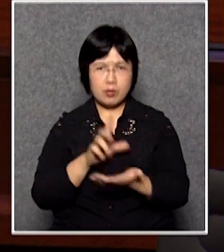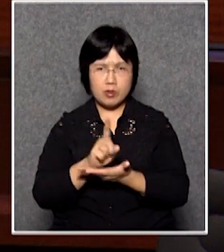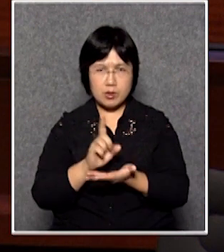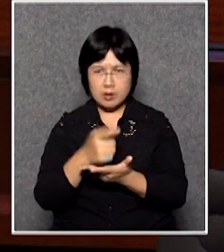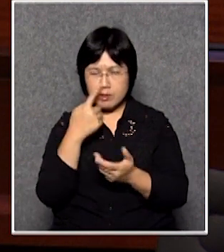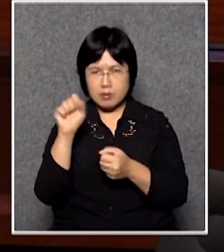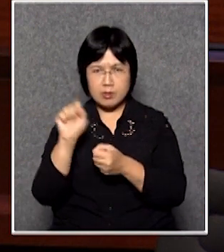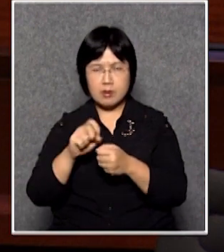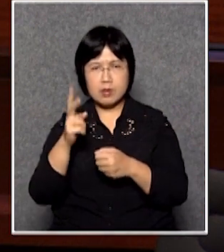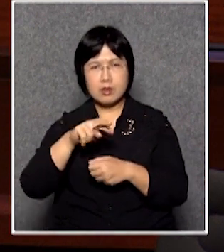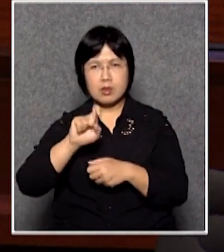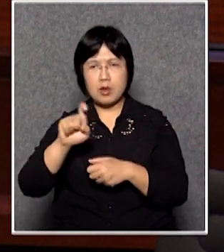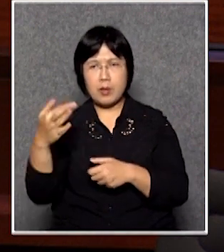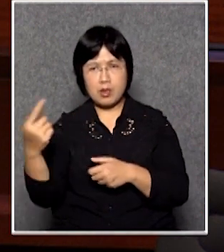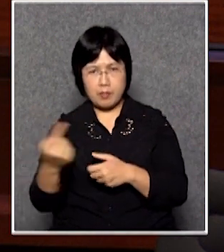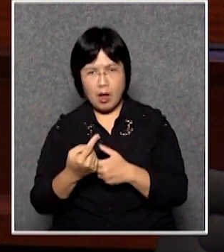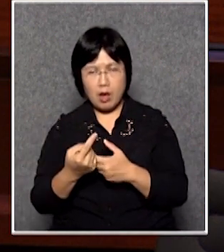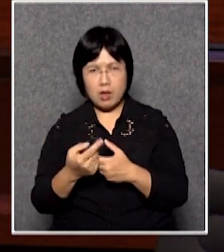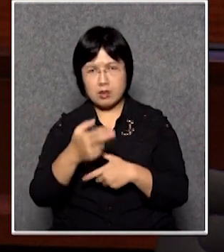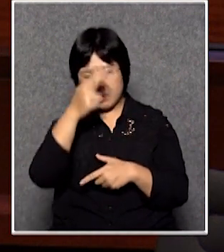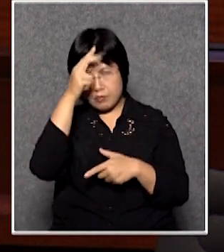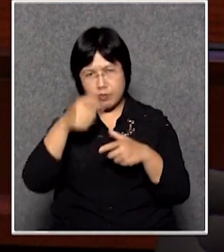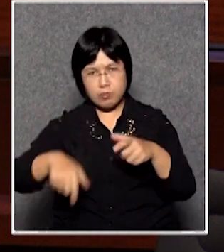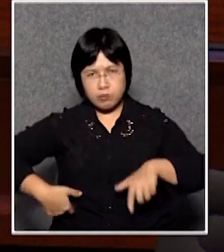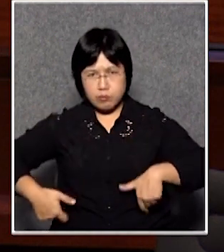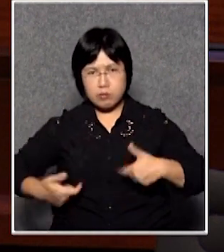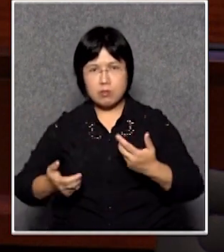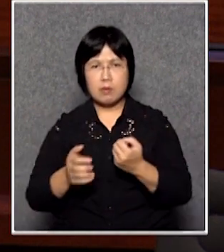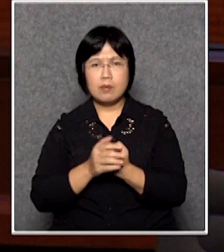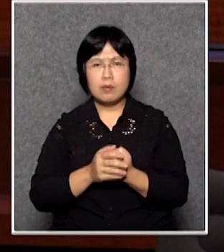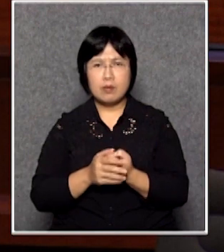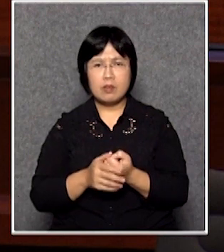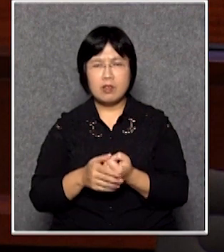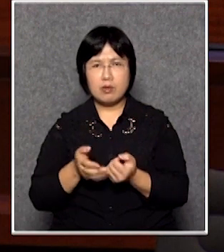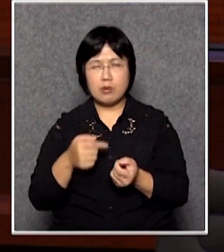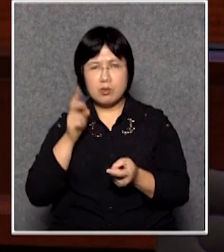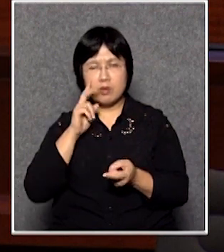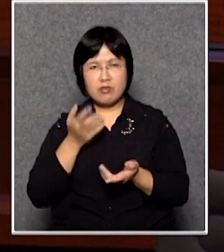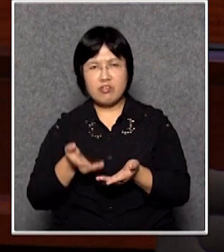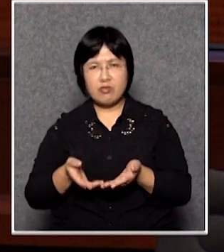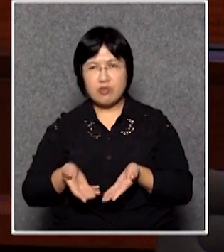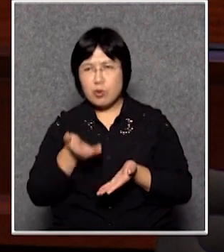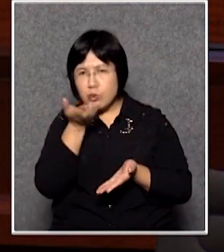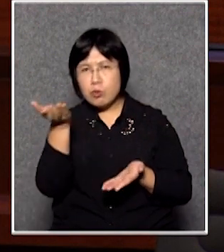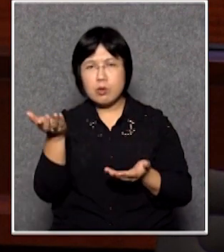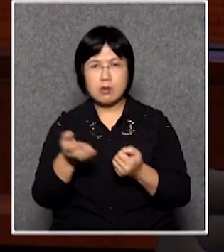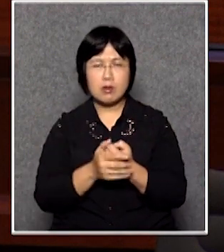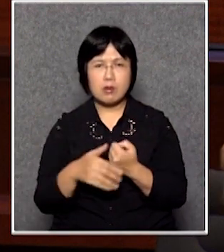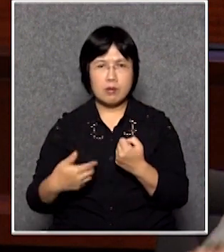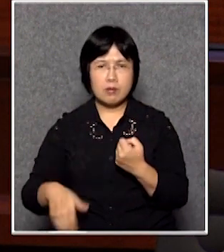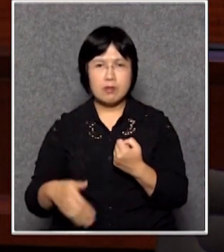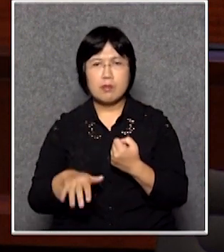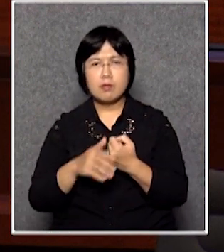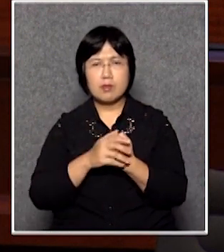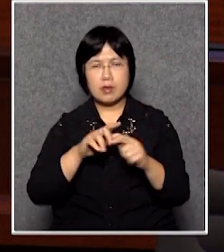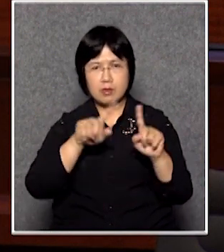的2900多萬元公帑的開支自然是付諸流水。整份文件